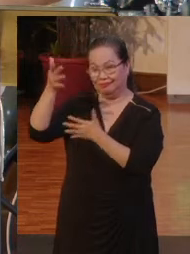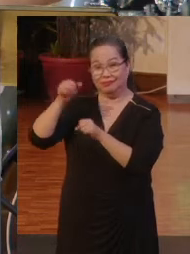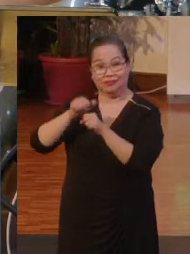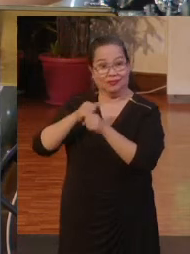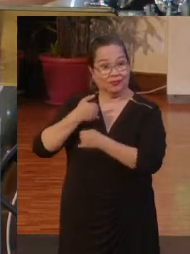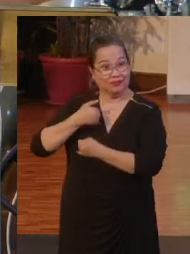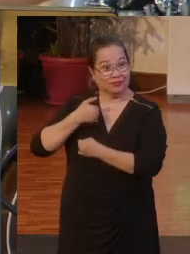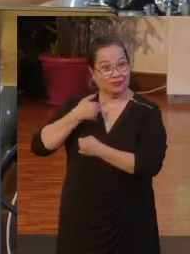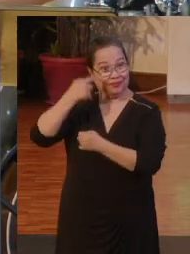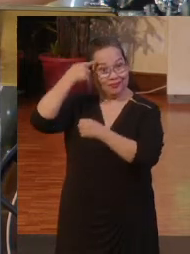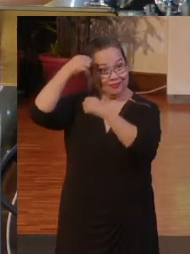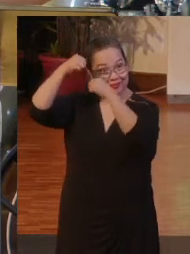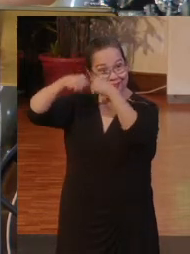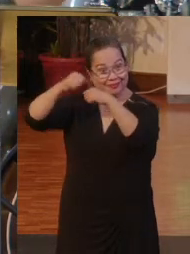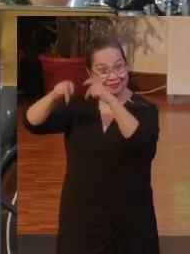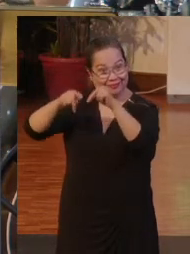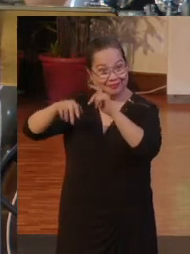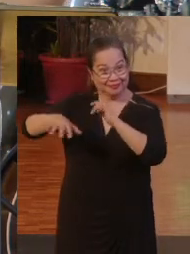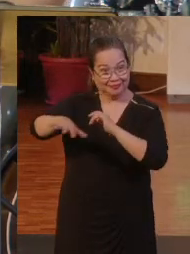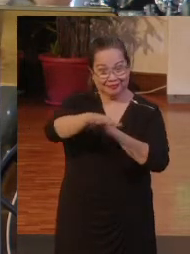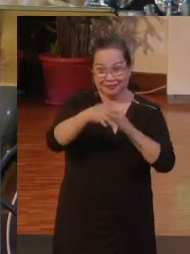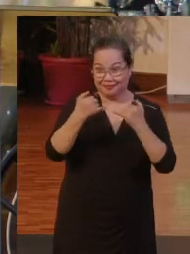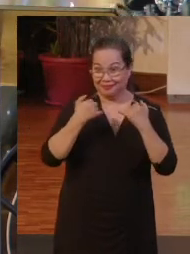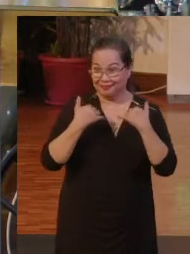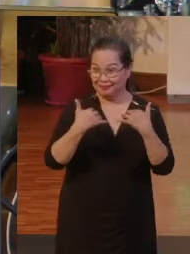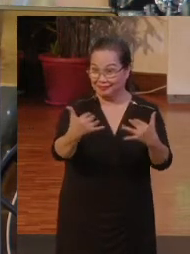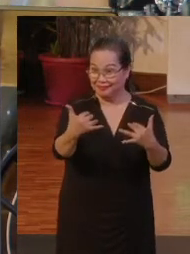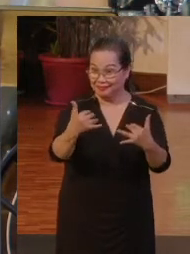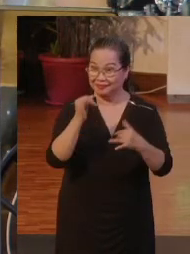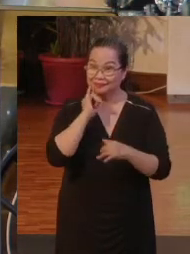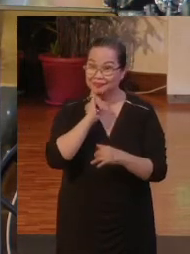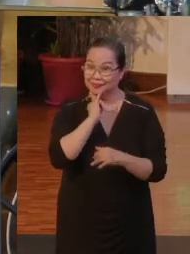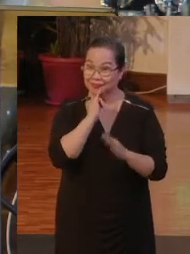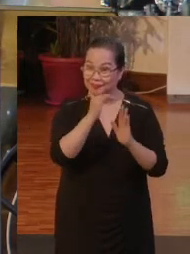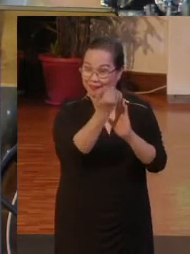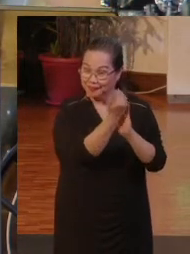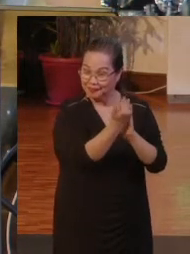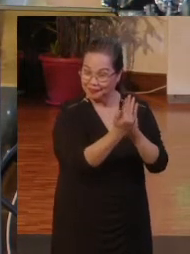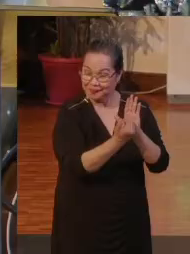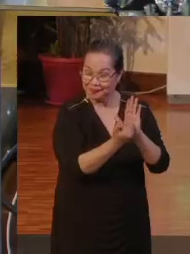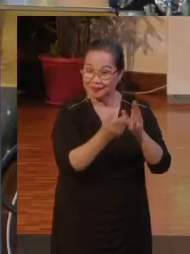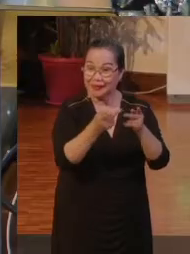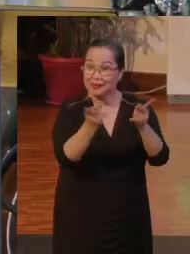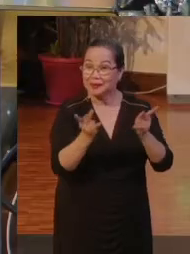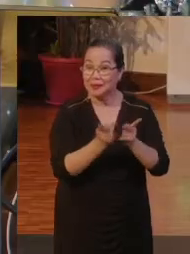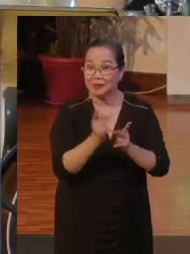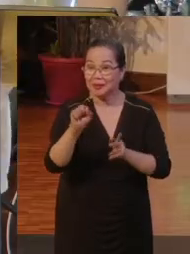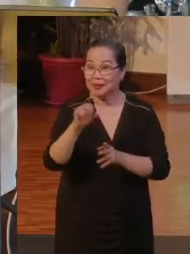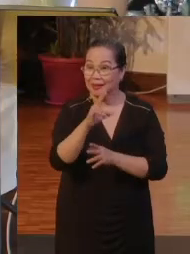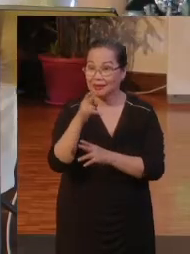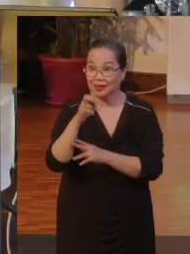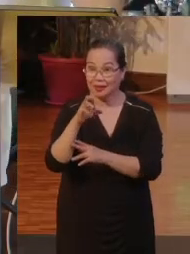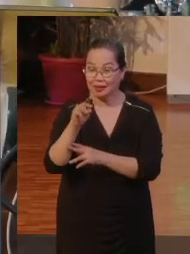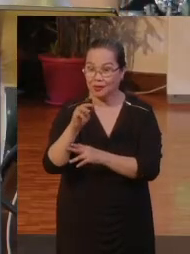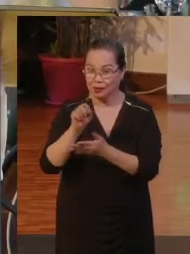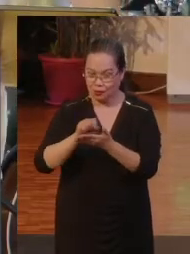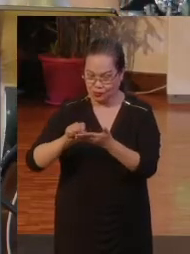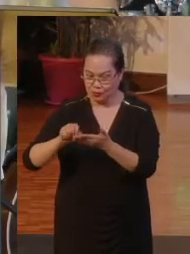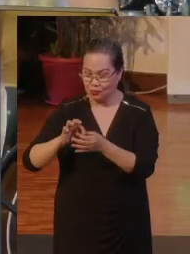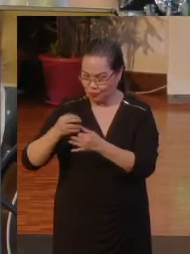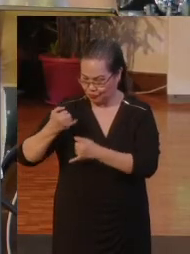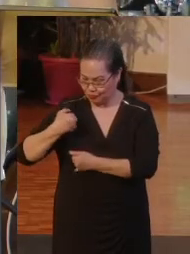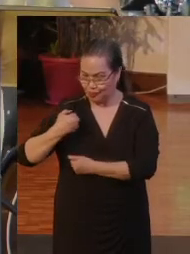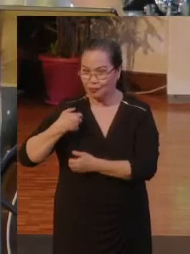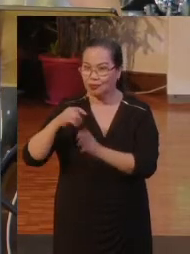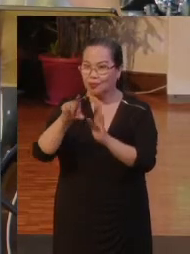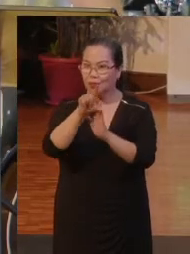Joshua made a covenant with the people that day and put in place statutes and rules for them at Shechem. And Joshua wrote these words in the book of the